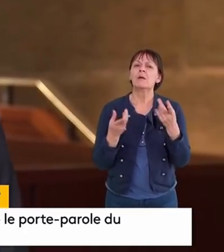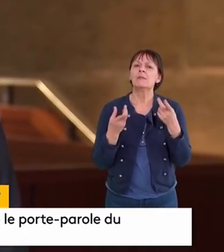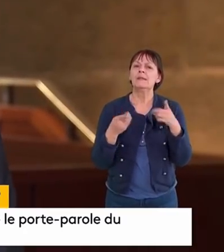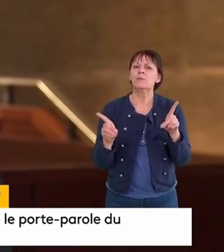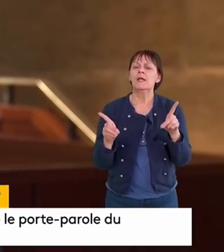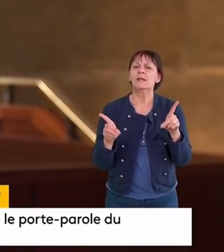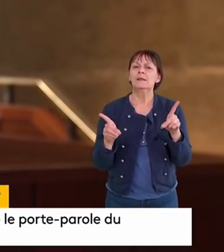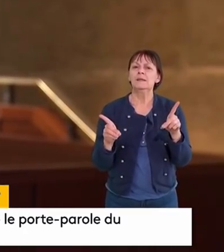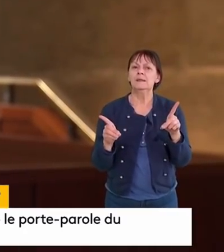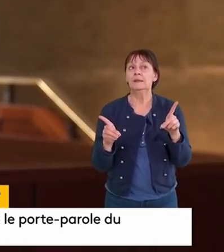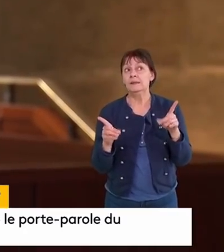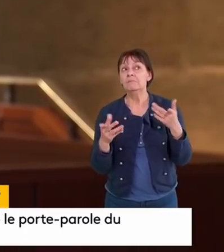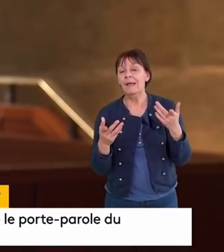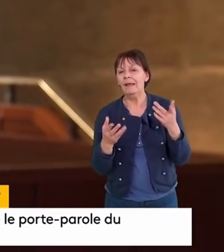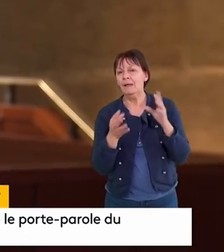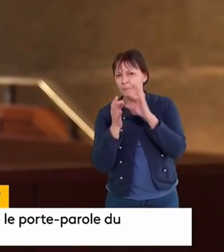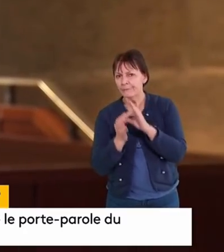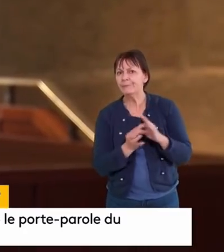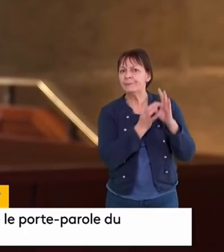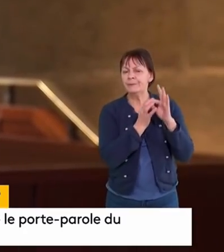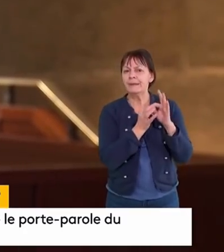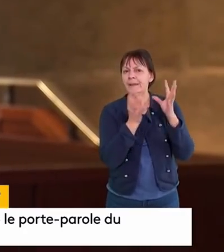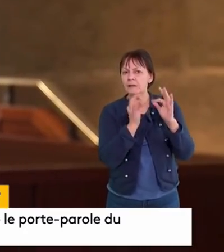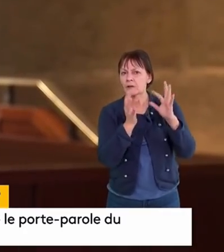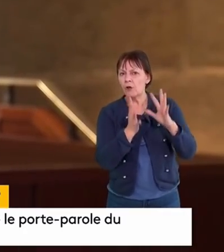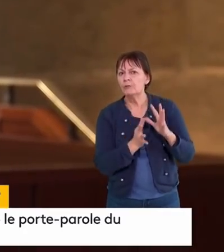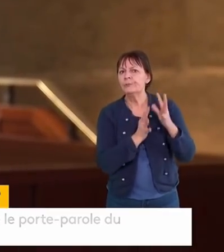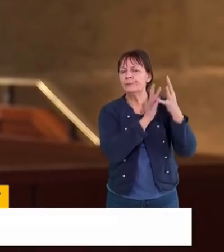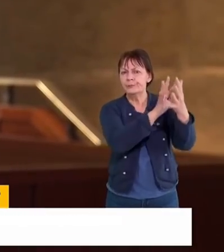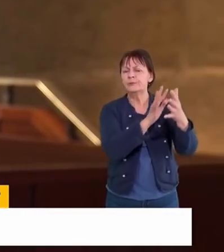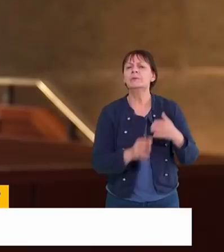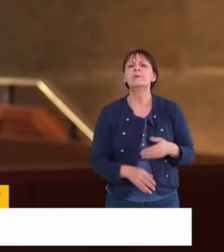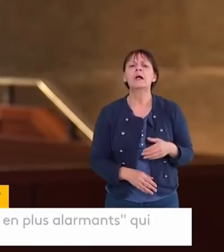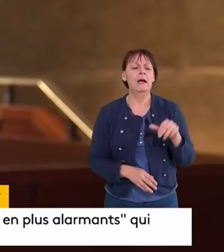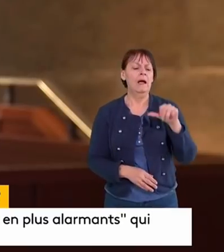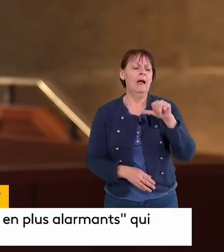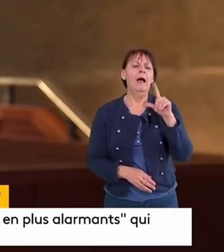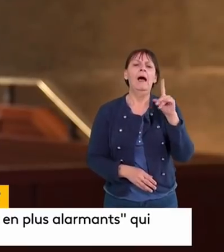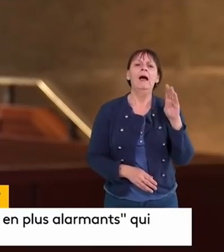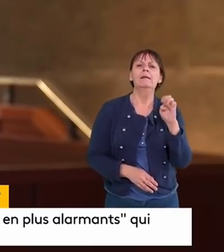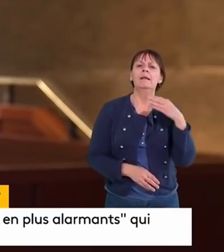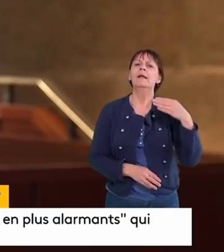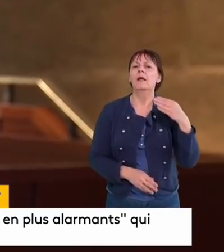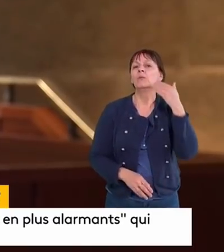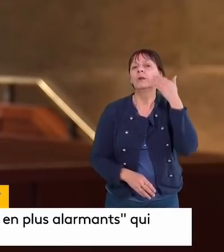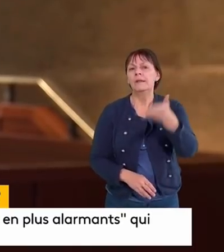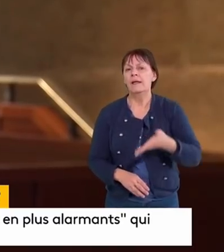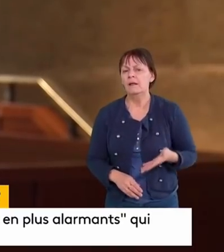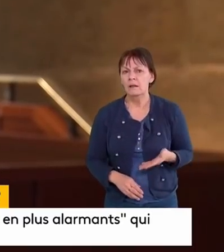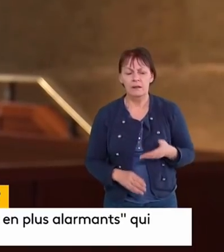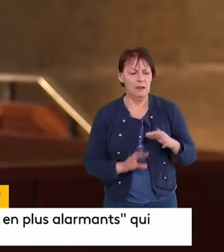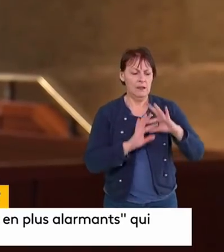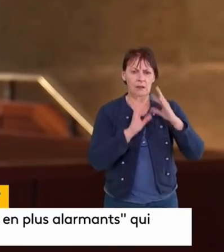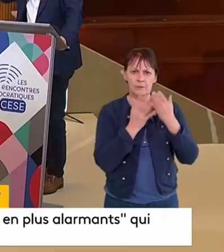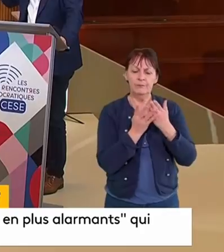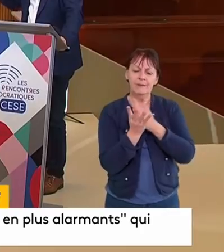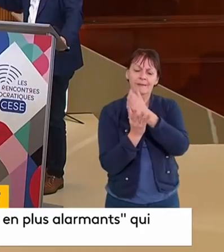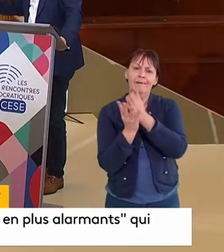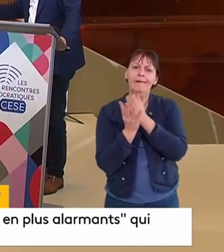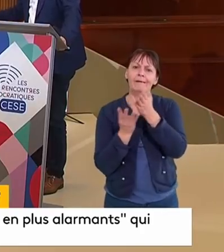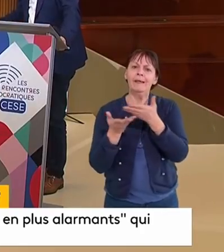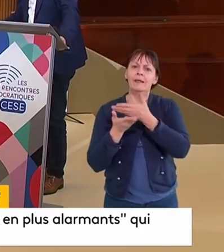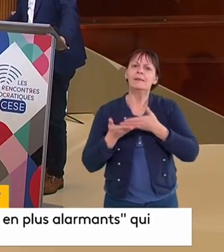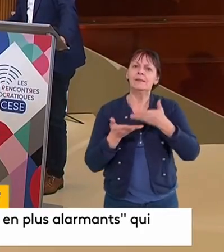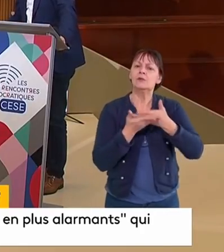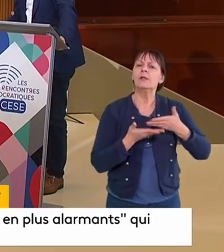l'épreuve des changements climatiques. Vous connaissez certainement l'ADEME, l'Agence de la Transition écologique, qui a publié 4 scénarios en novembre dernier